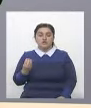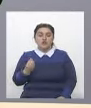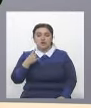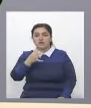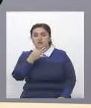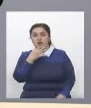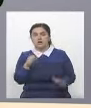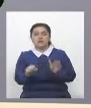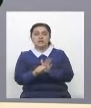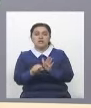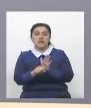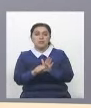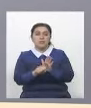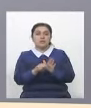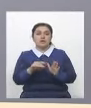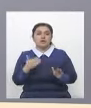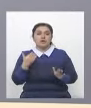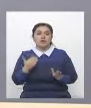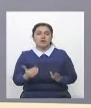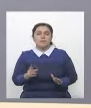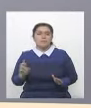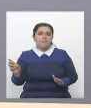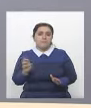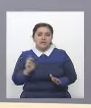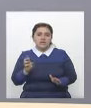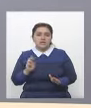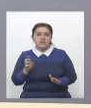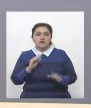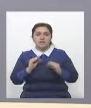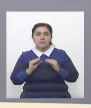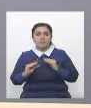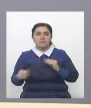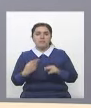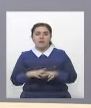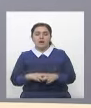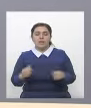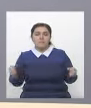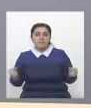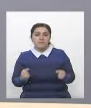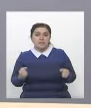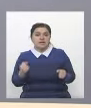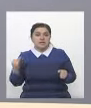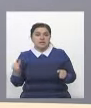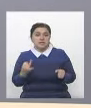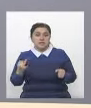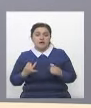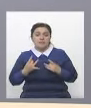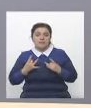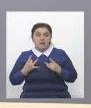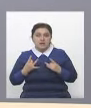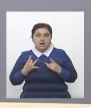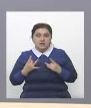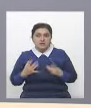Пушкину нравится зима с ее белоснежным покрывалом, лютым морозом, интересными